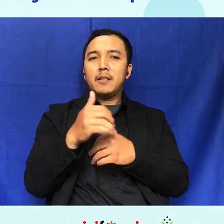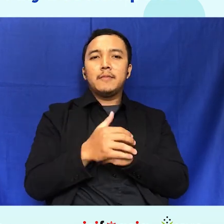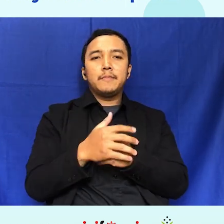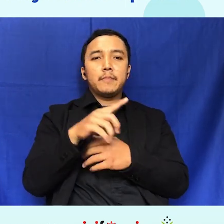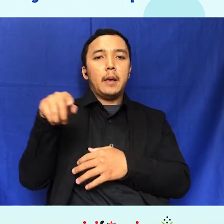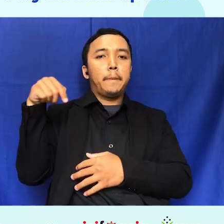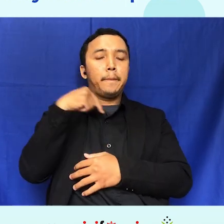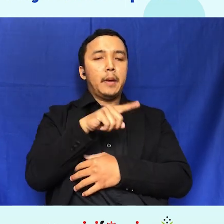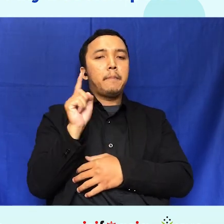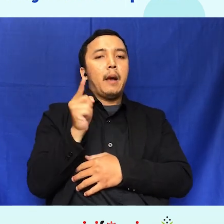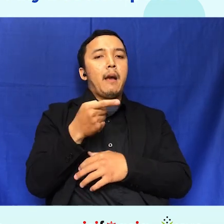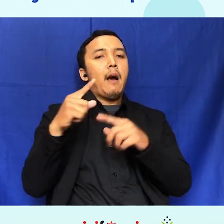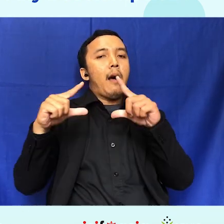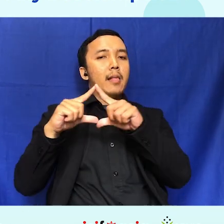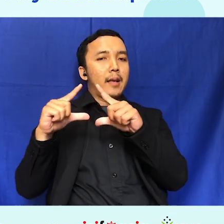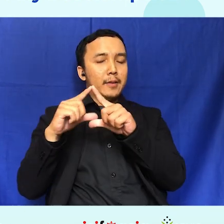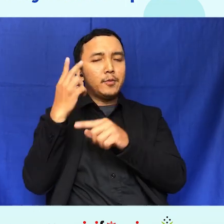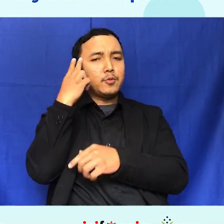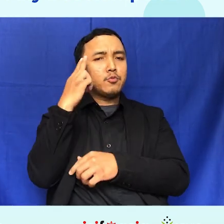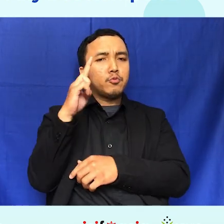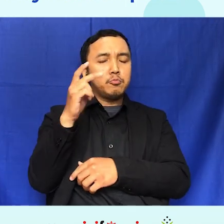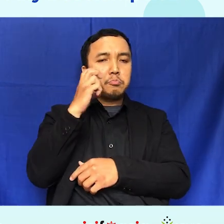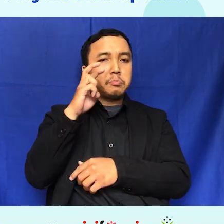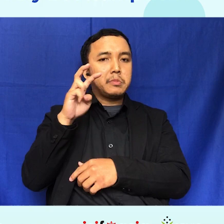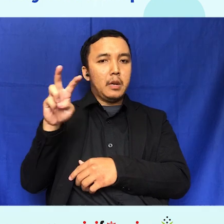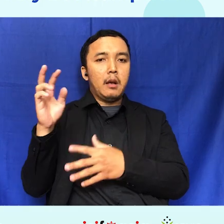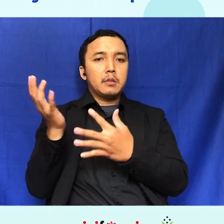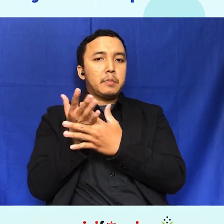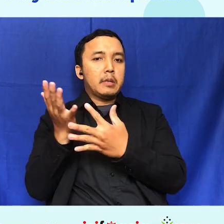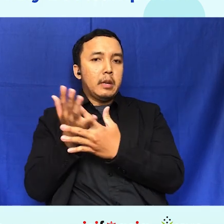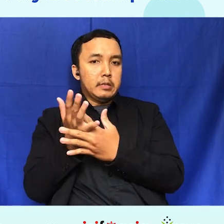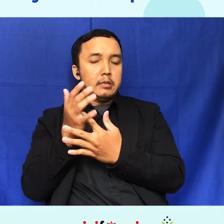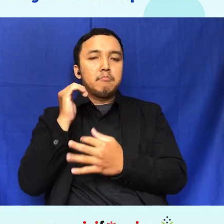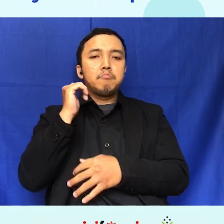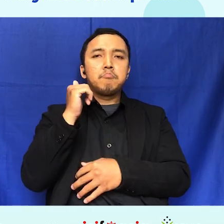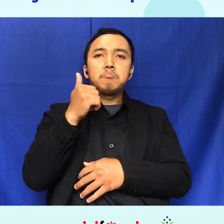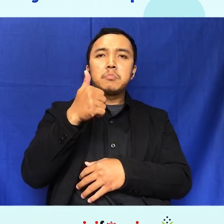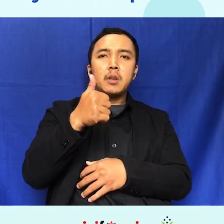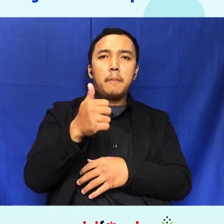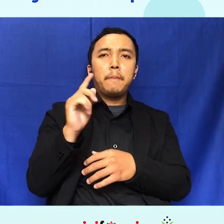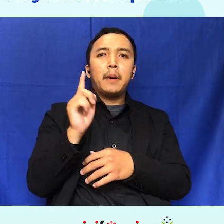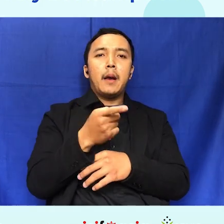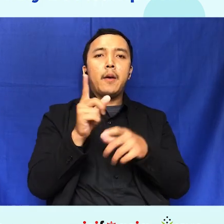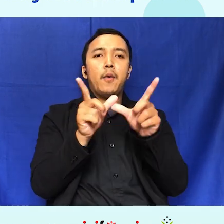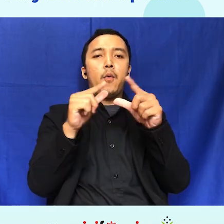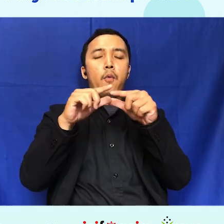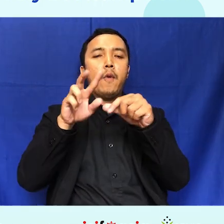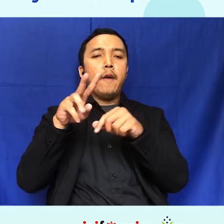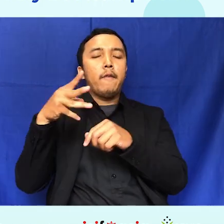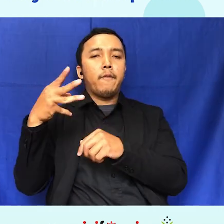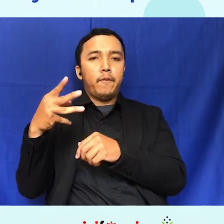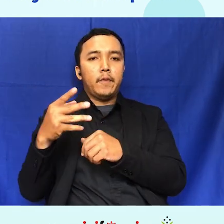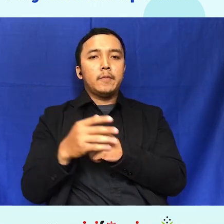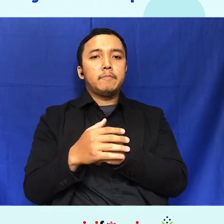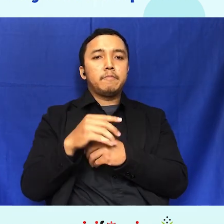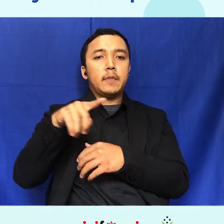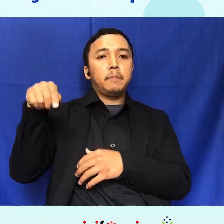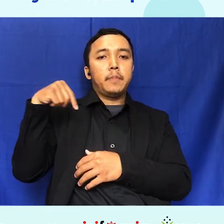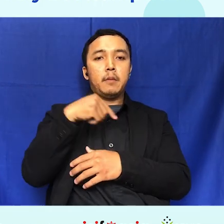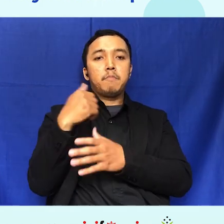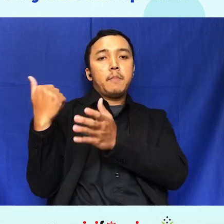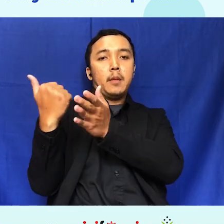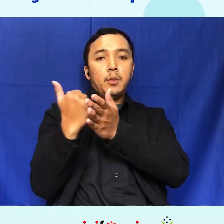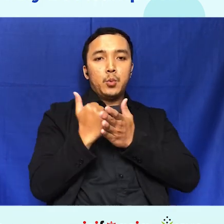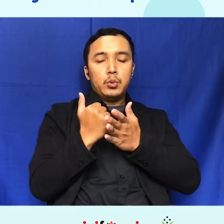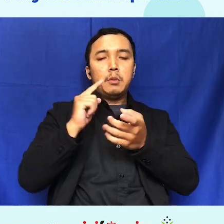juga menggunakan tools untuk pengecekan aksesibilitas, yaitu dengan Wave dan Silktide. Kami juga dibantu oleh